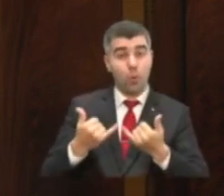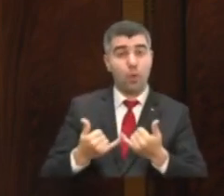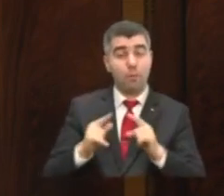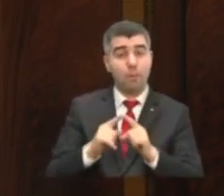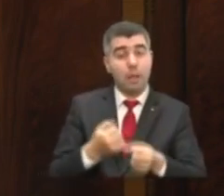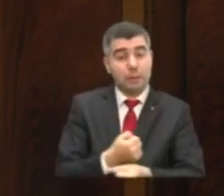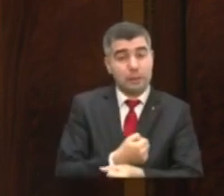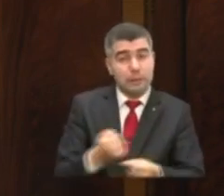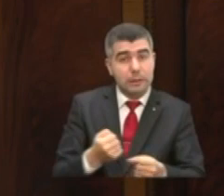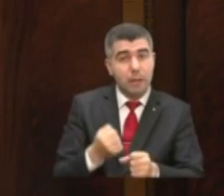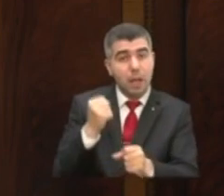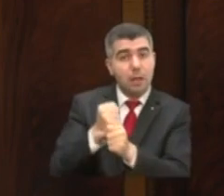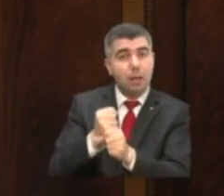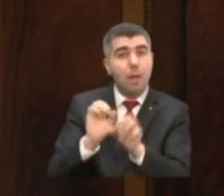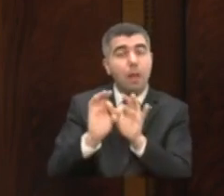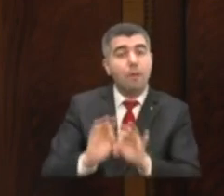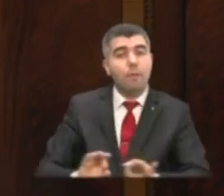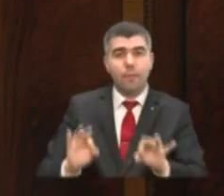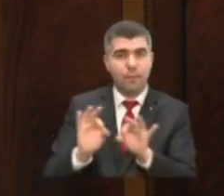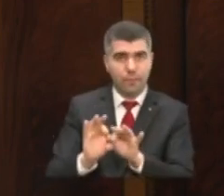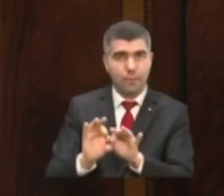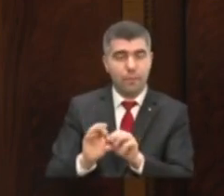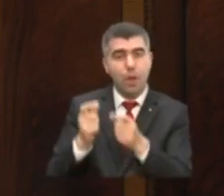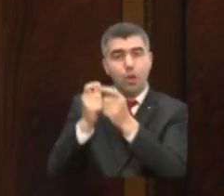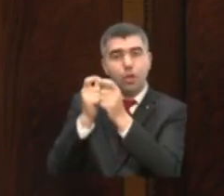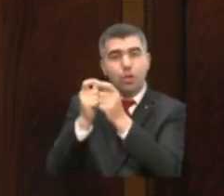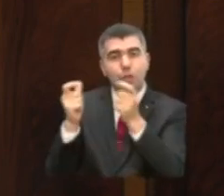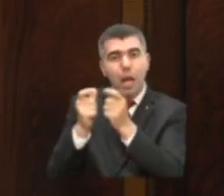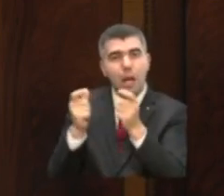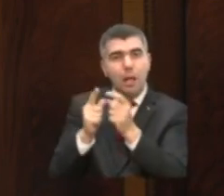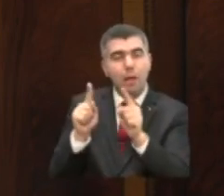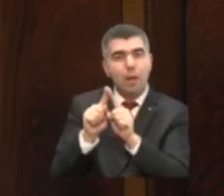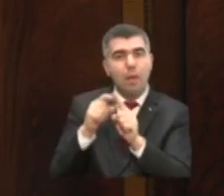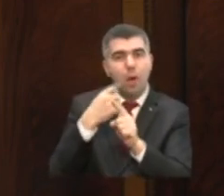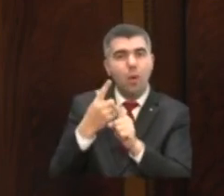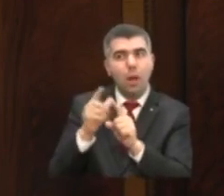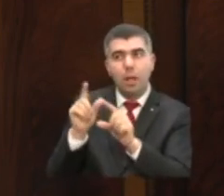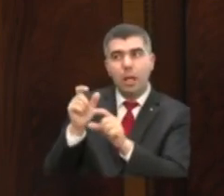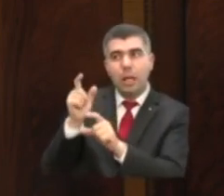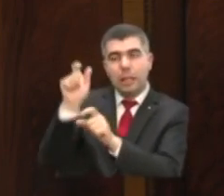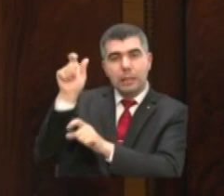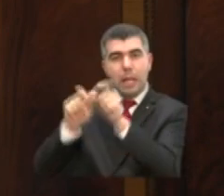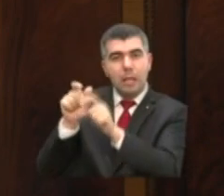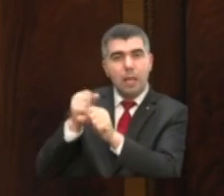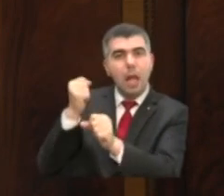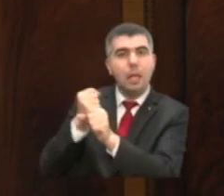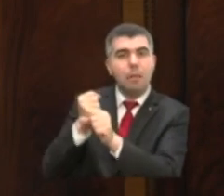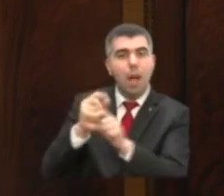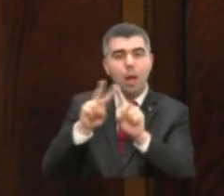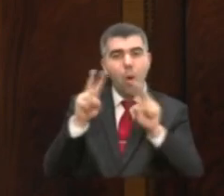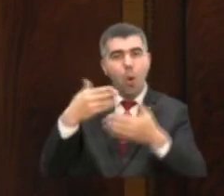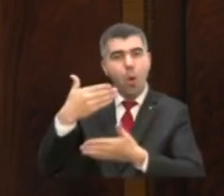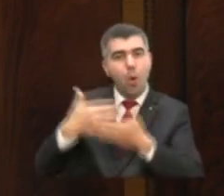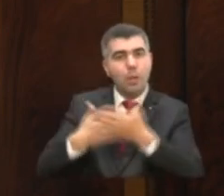البطالة طويلة الأمد، اليوم كاين في المقاولات عقود بدون غير مكتوبة،